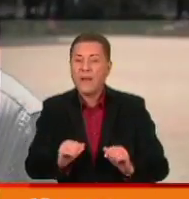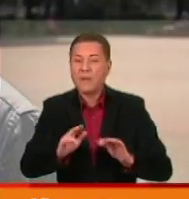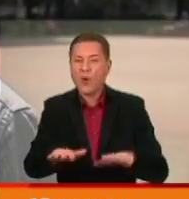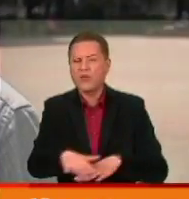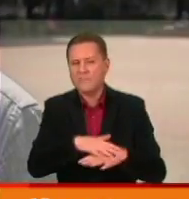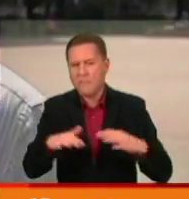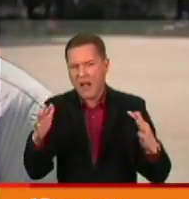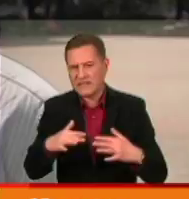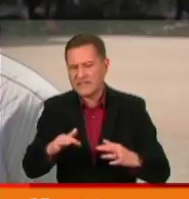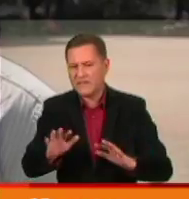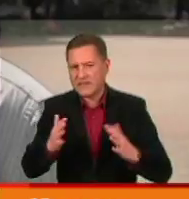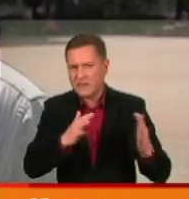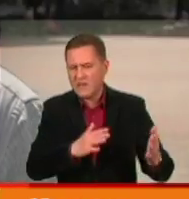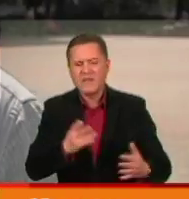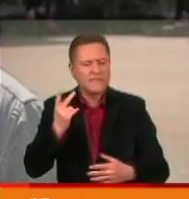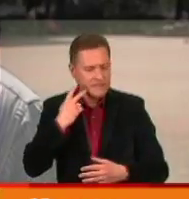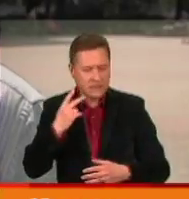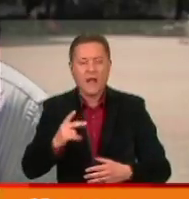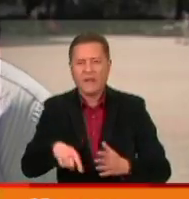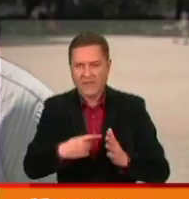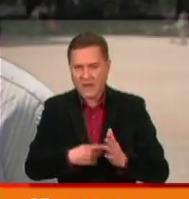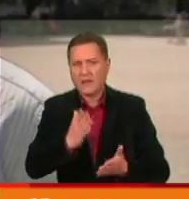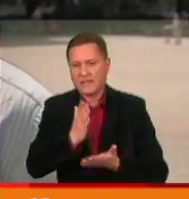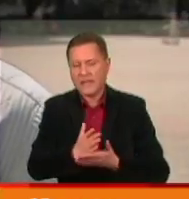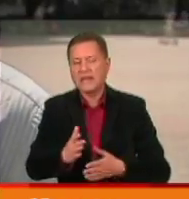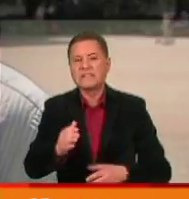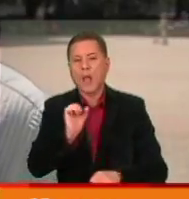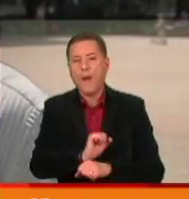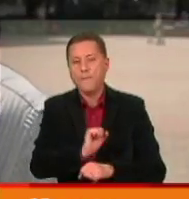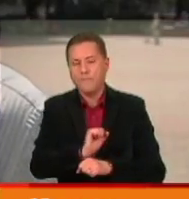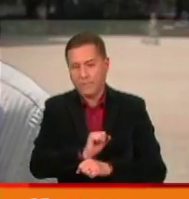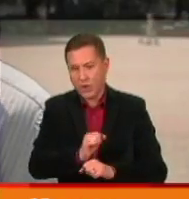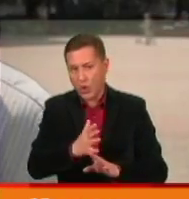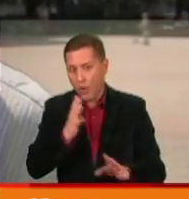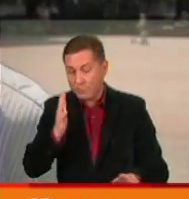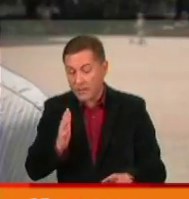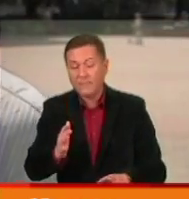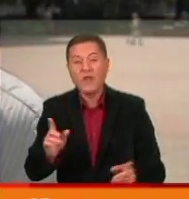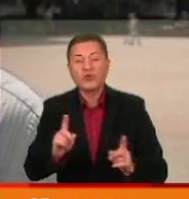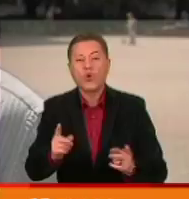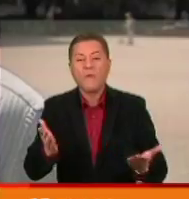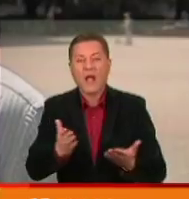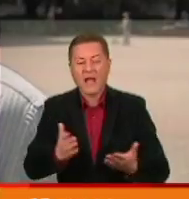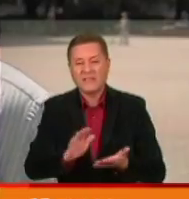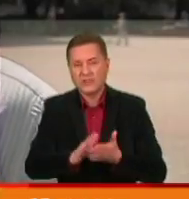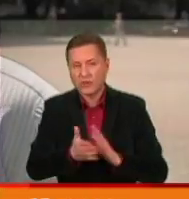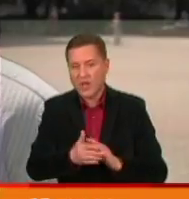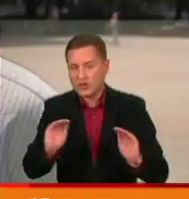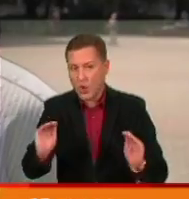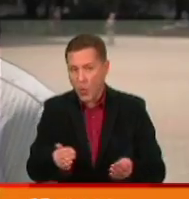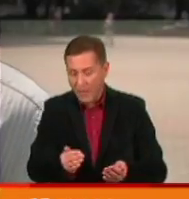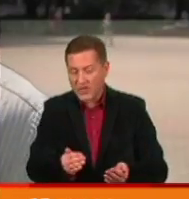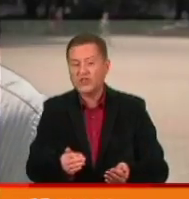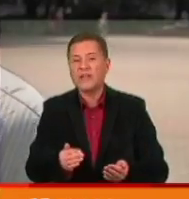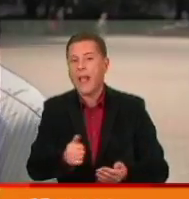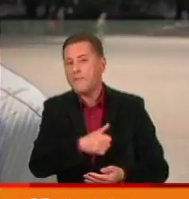міста испытывают проблеми з пробками. І для того, щоб все-таки как-то эту ситуацию уменьшить, прежде всего,